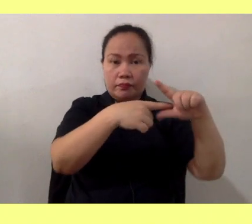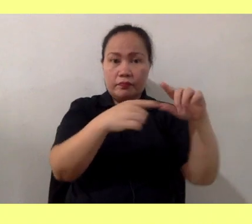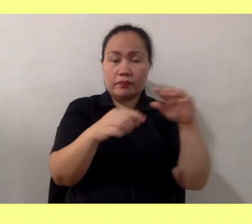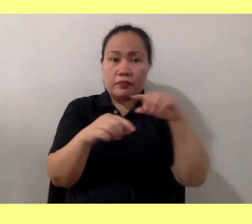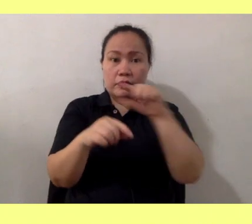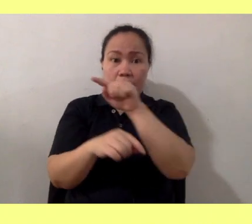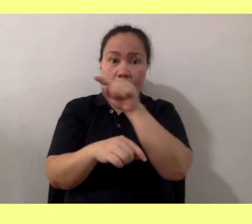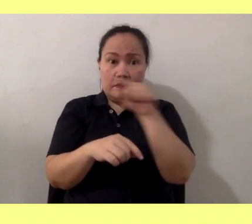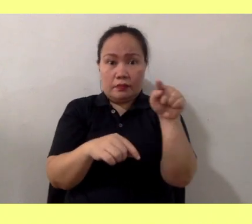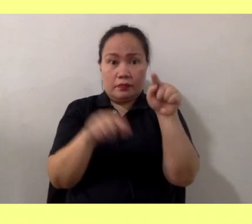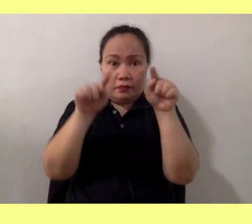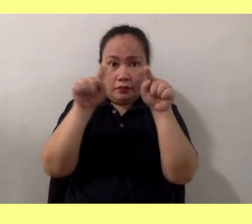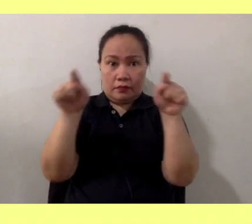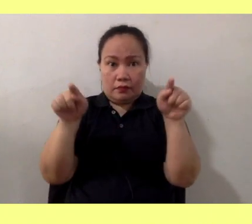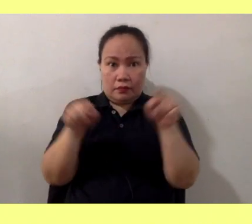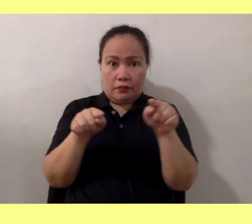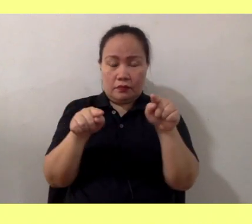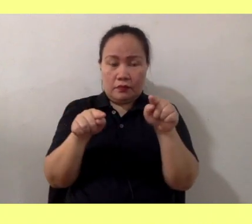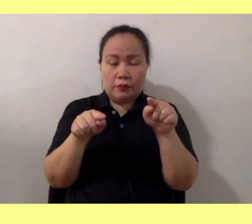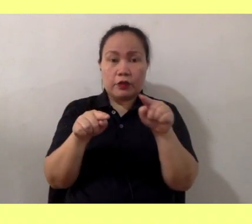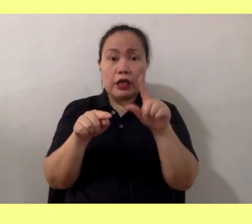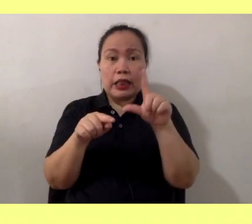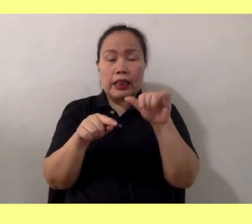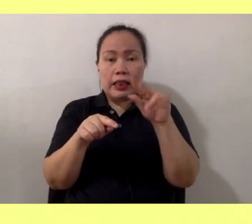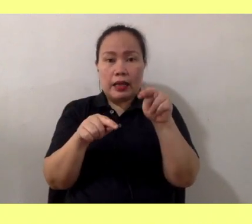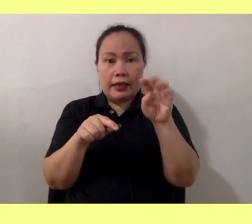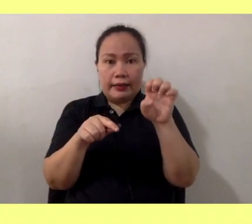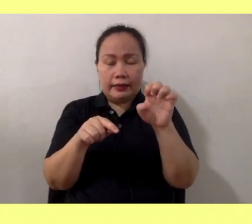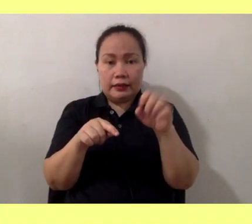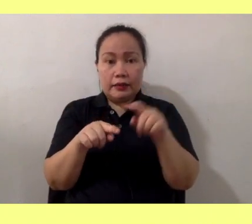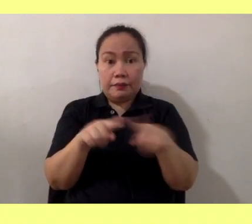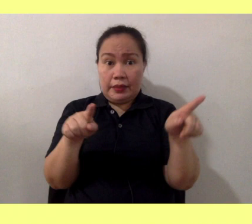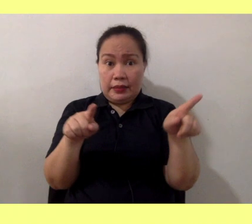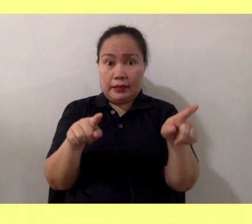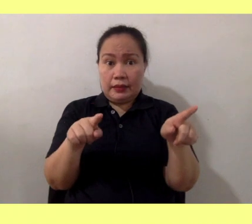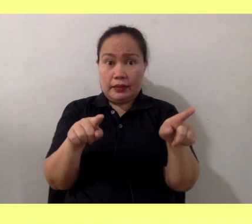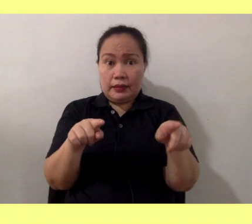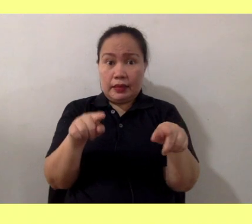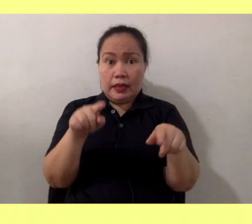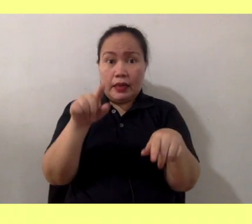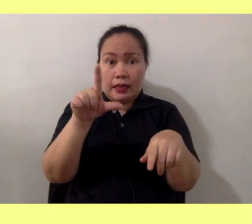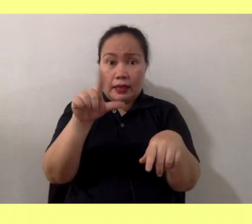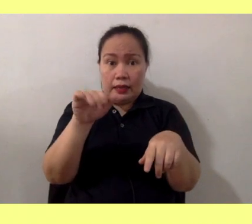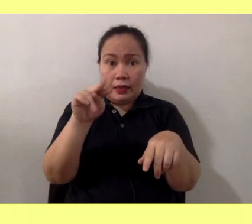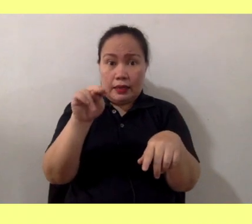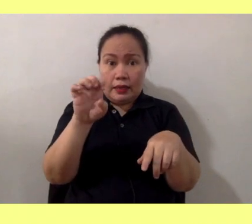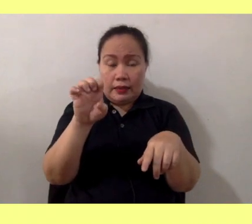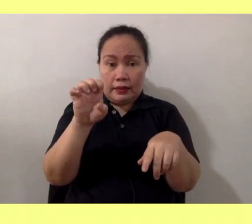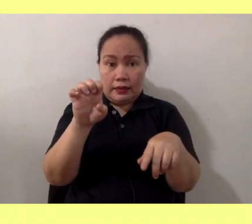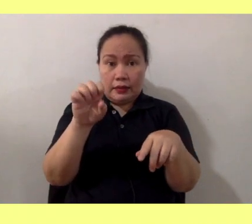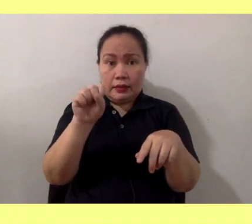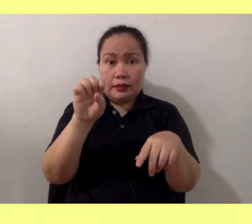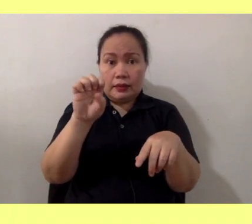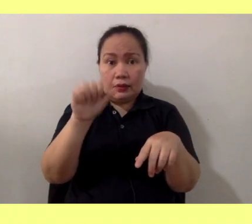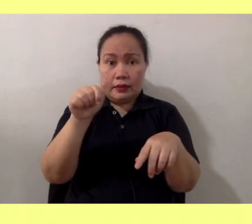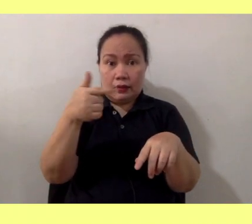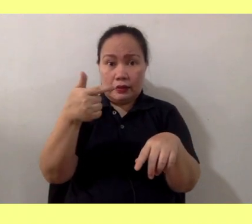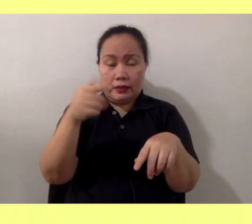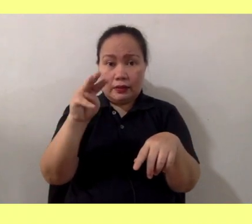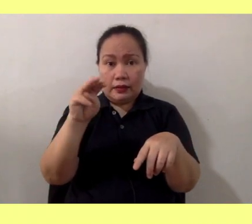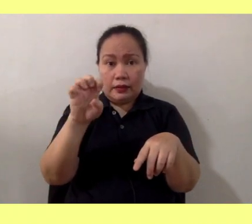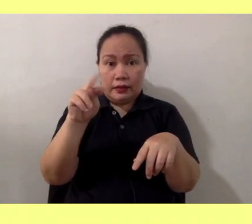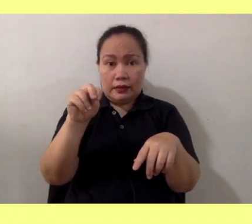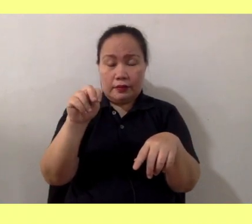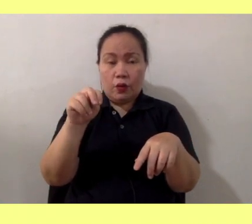2 endpoints, line segment din po ang symbol na gagamitin natin dito sa taas. Or, if you want, you may write the